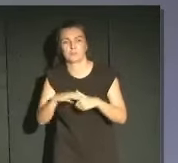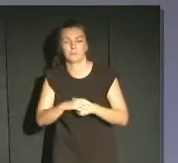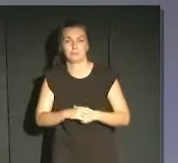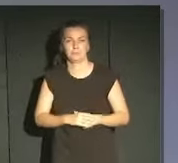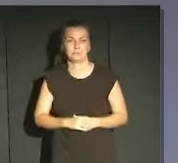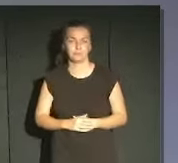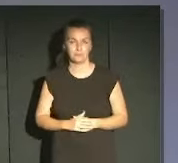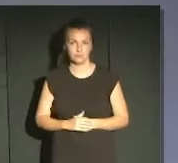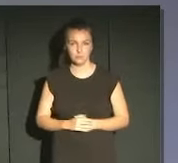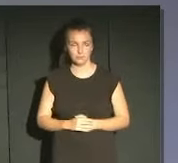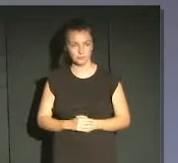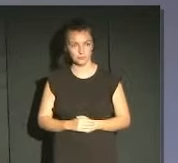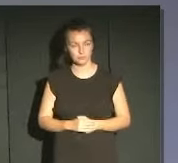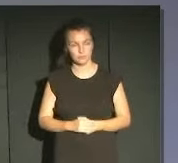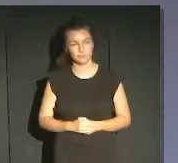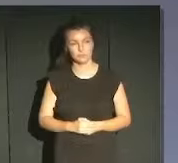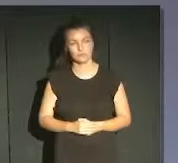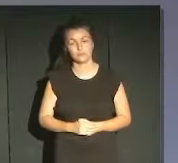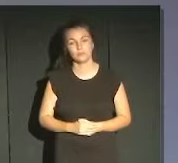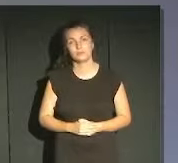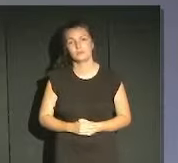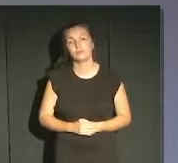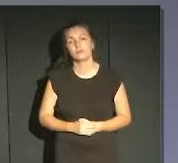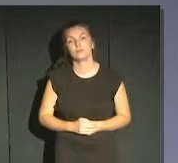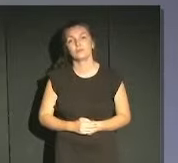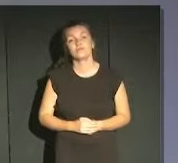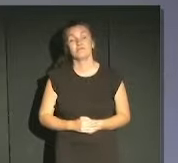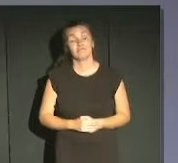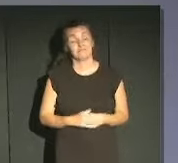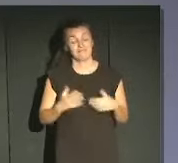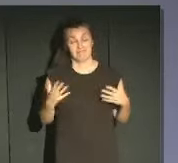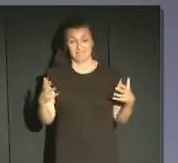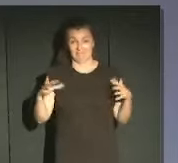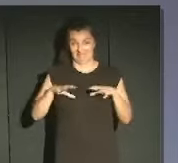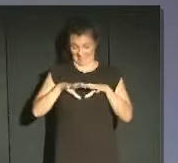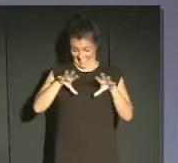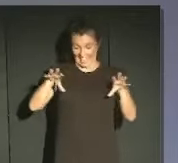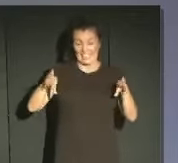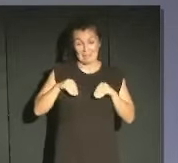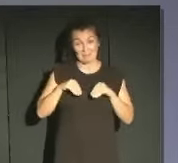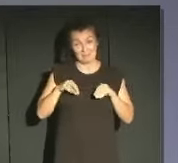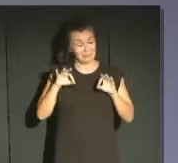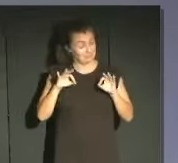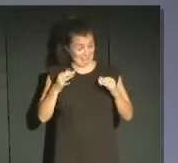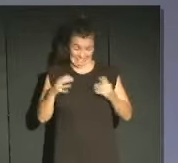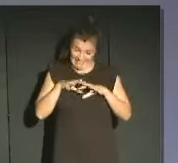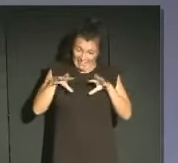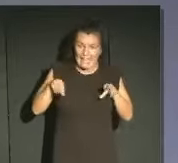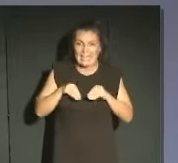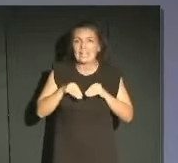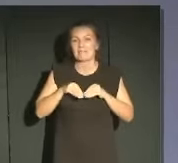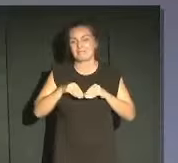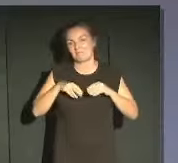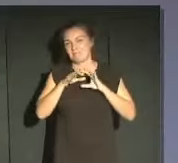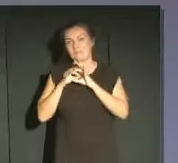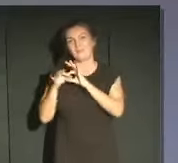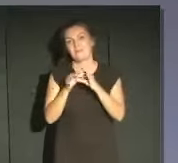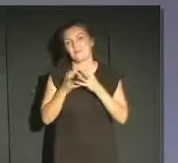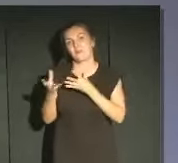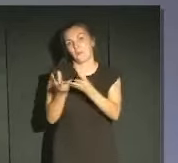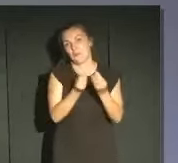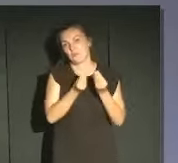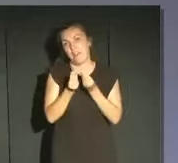possible l'équipe parce que c'est une équipe de l'Union Populaire et la